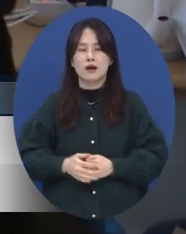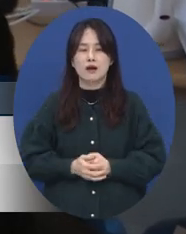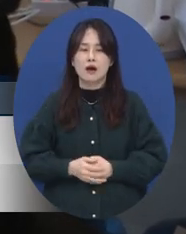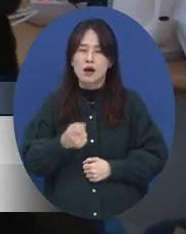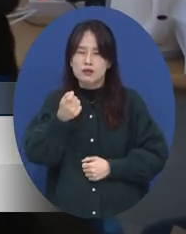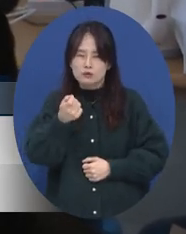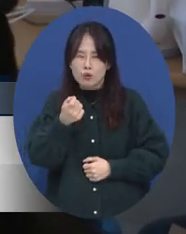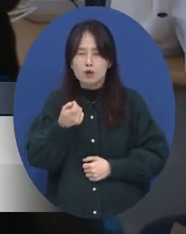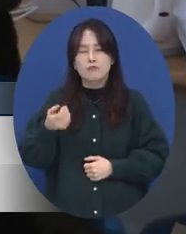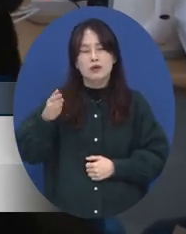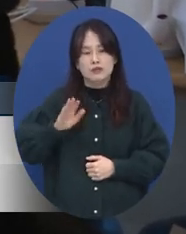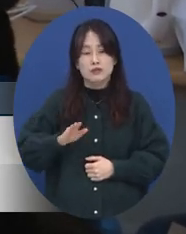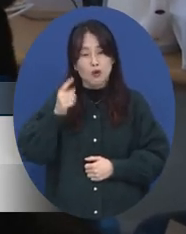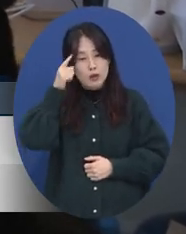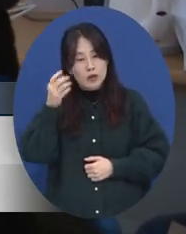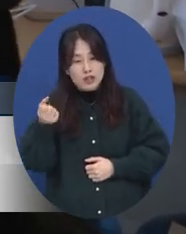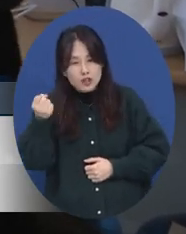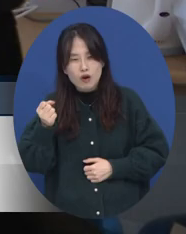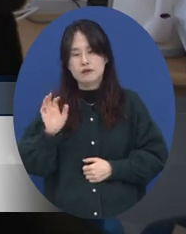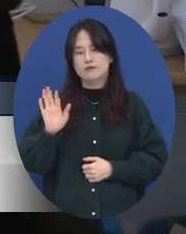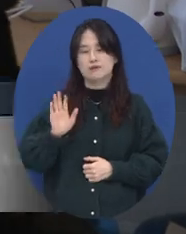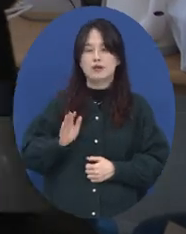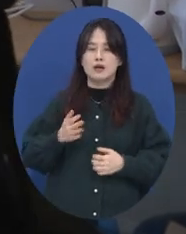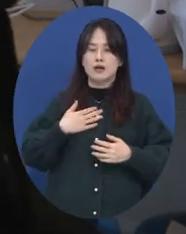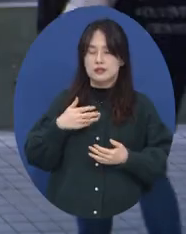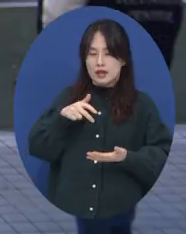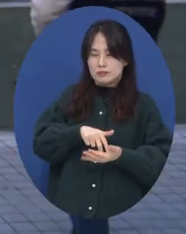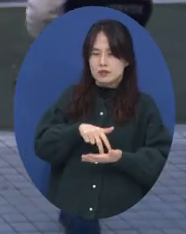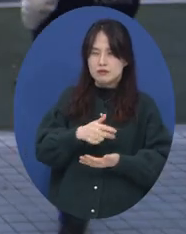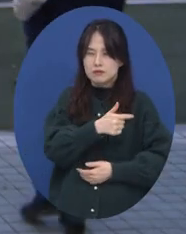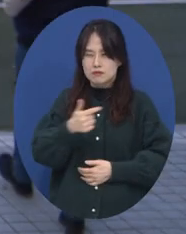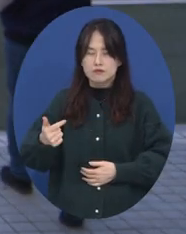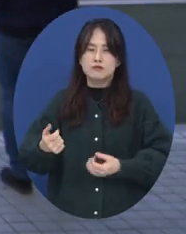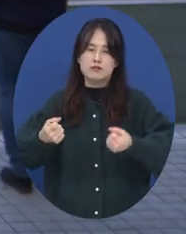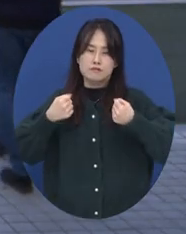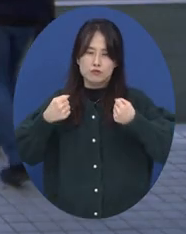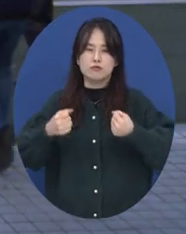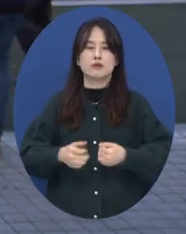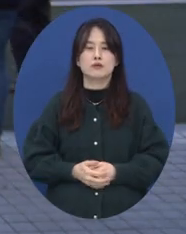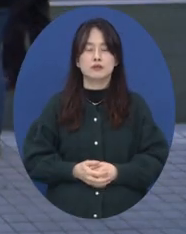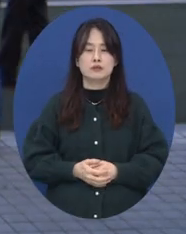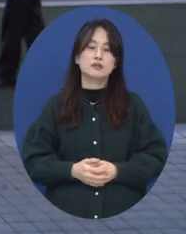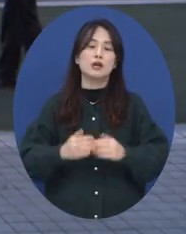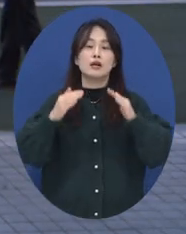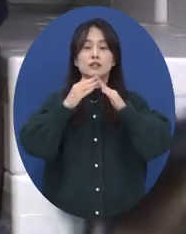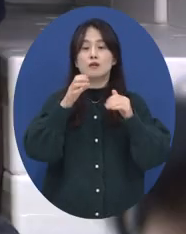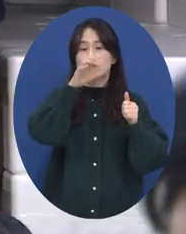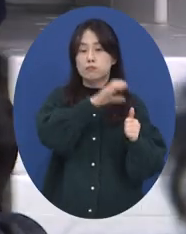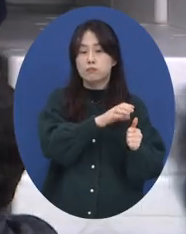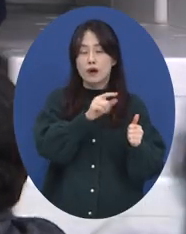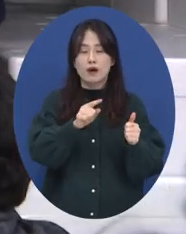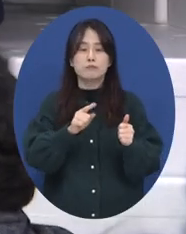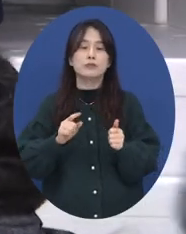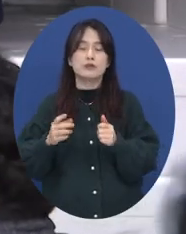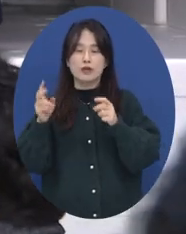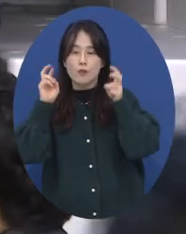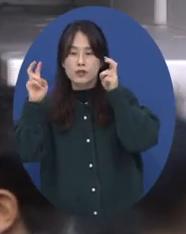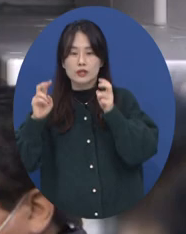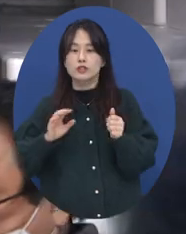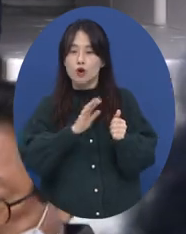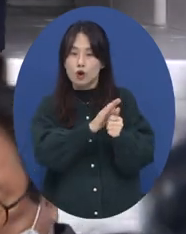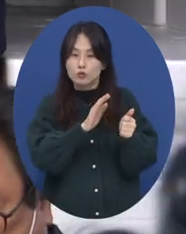조그맣다고 그분들은 생각할지 몰라도 받는 쪽에서는 큰 힘이 되고 있습니다. 자가 격리된 사람들에게 전해지는 기업들의